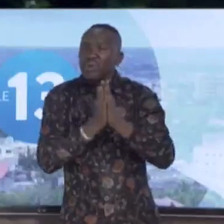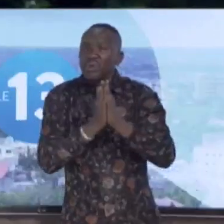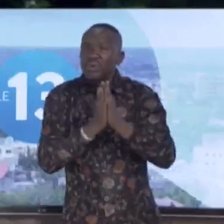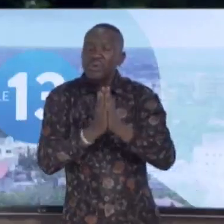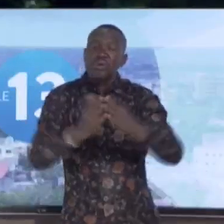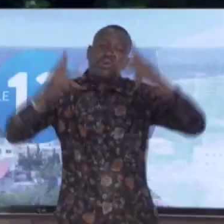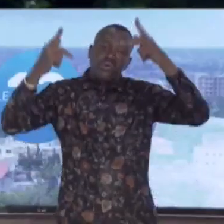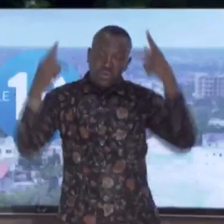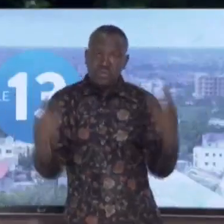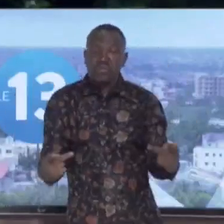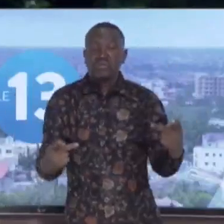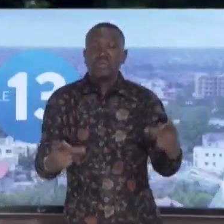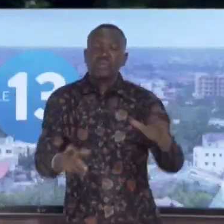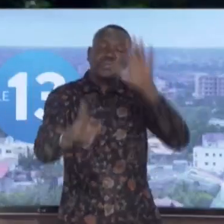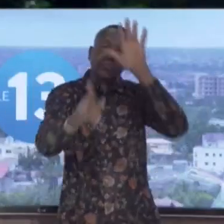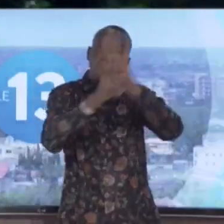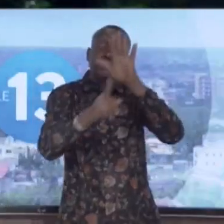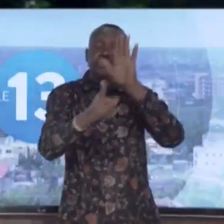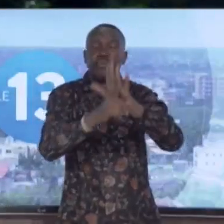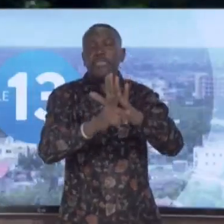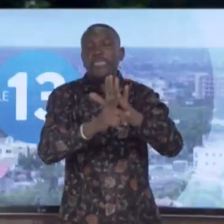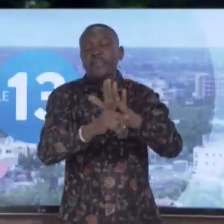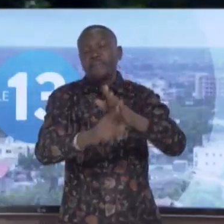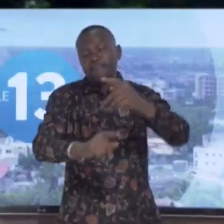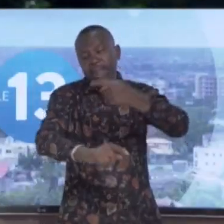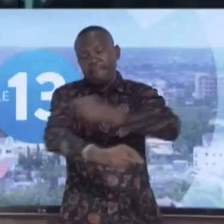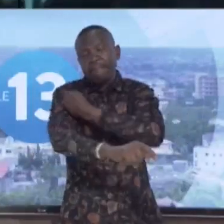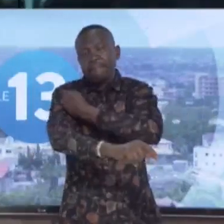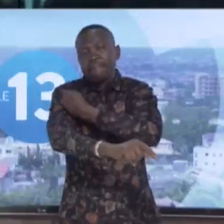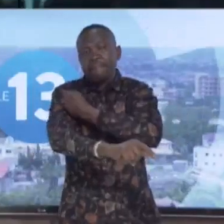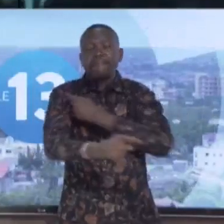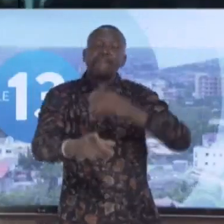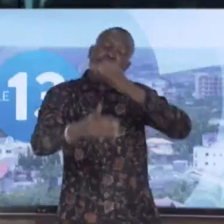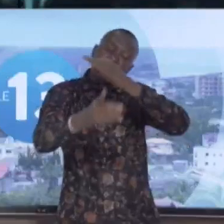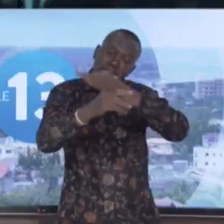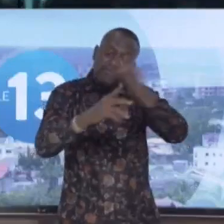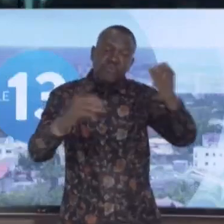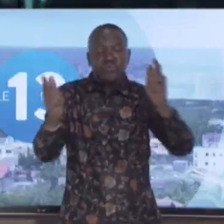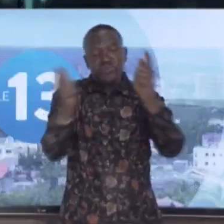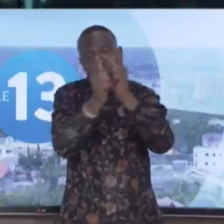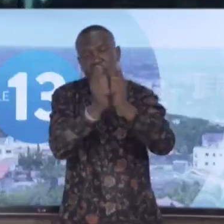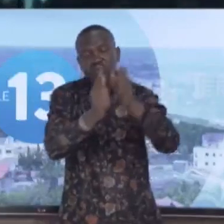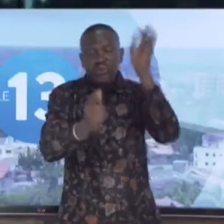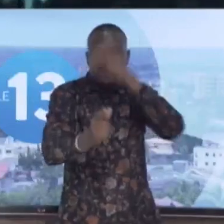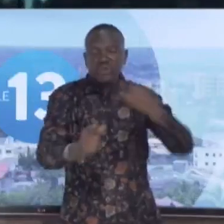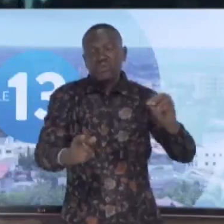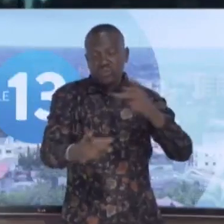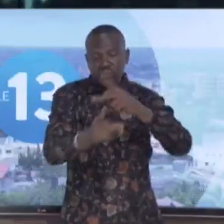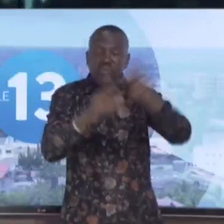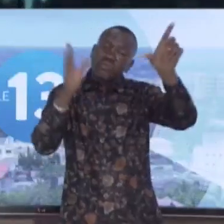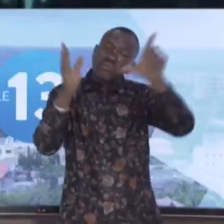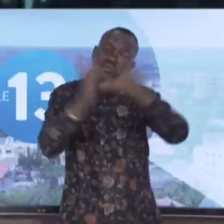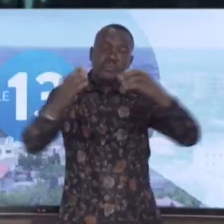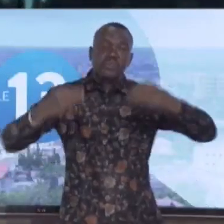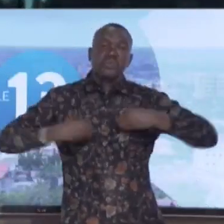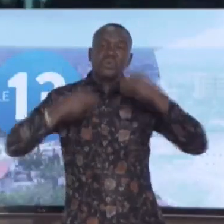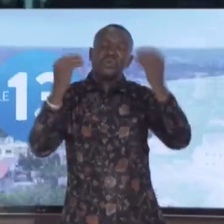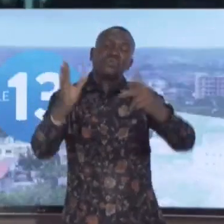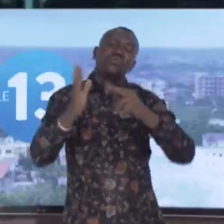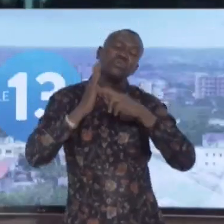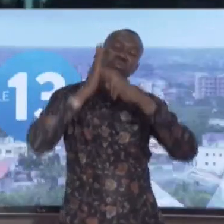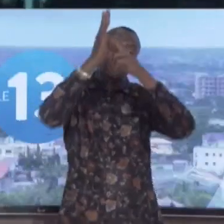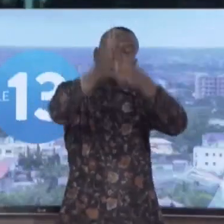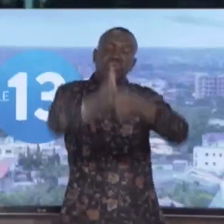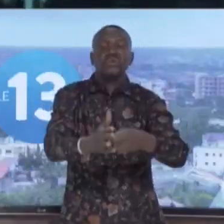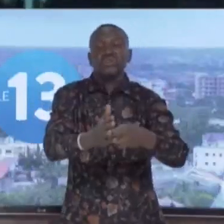À présent, ce plaidoyer en faveur de la vaccination, un atelier régional a réuni à Ouagadougou des professionnels de la santé et des représentants de la